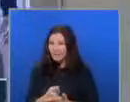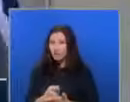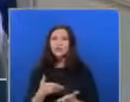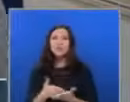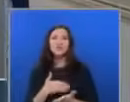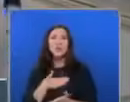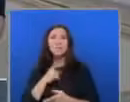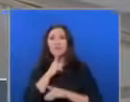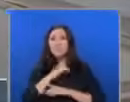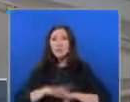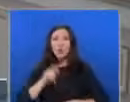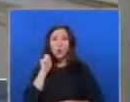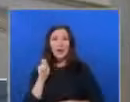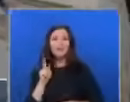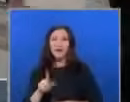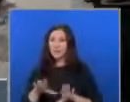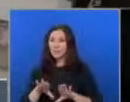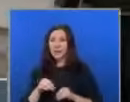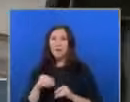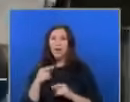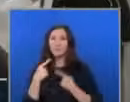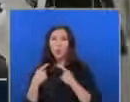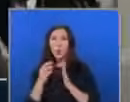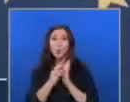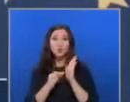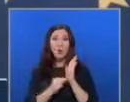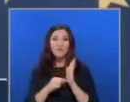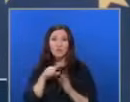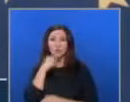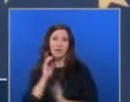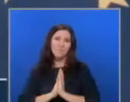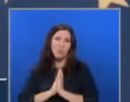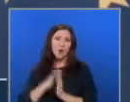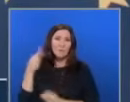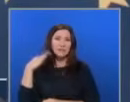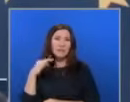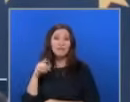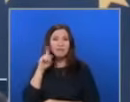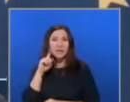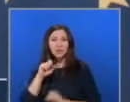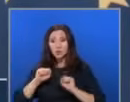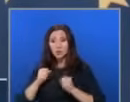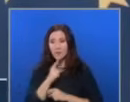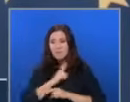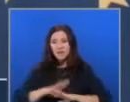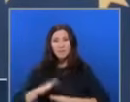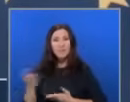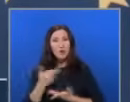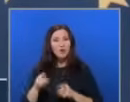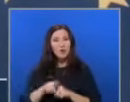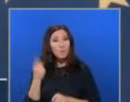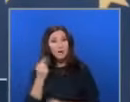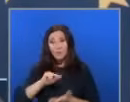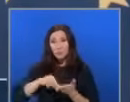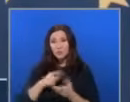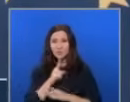че за да има мир, Украйна трябва да приеме условията на Русия. Помолих президента Зеленски да ускори мирните преговори, като